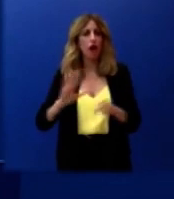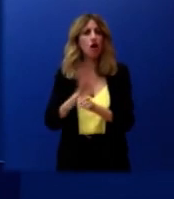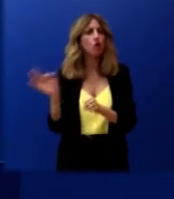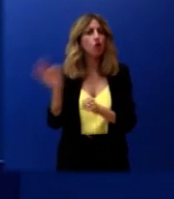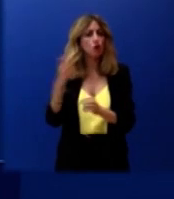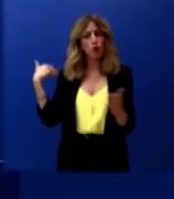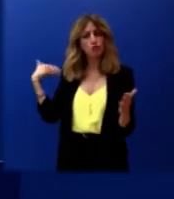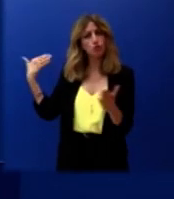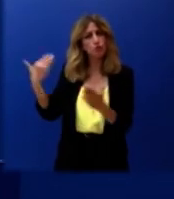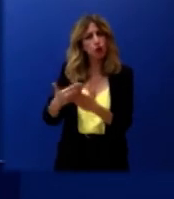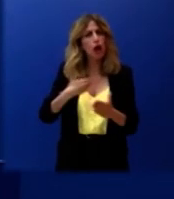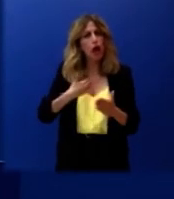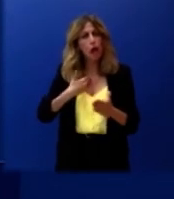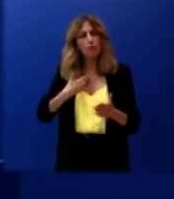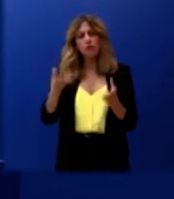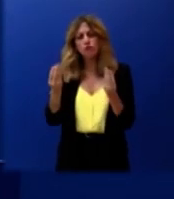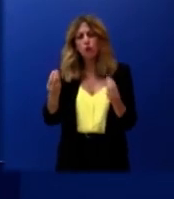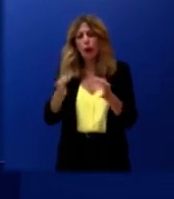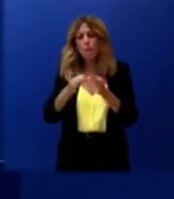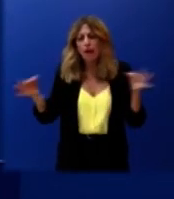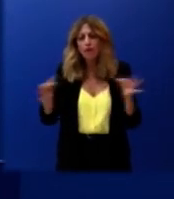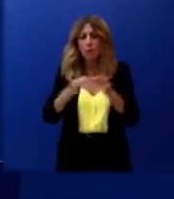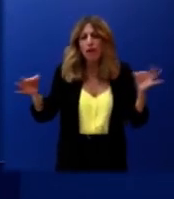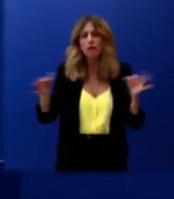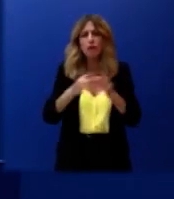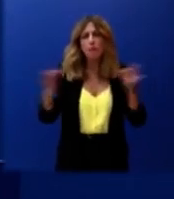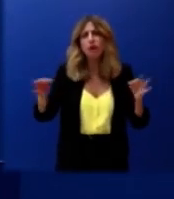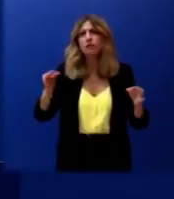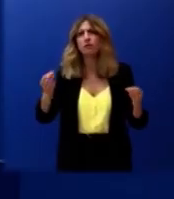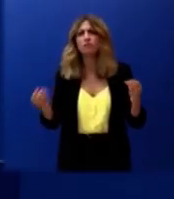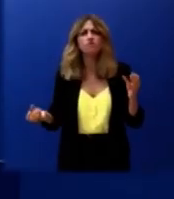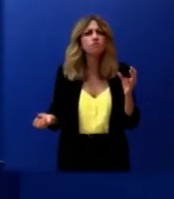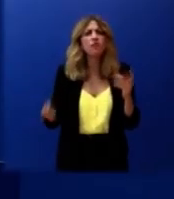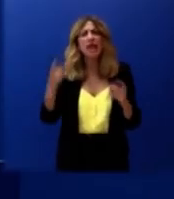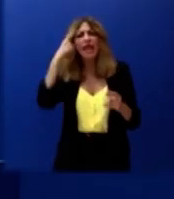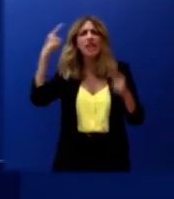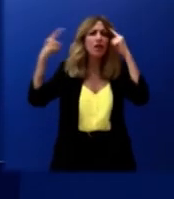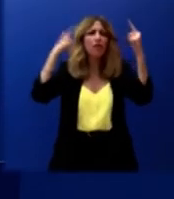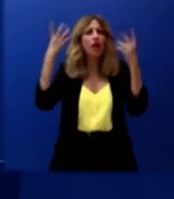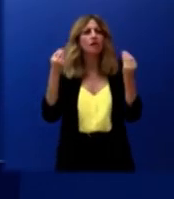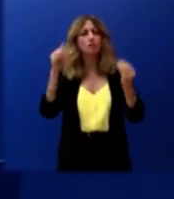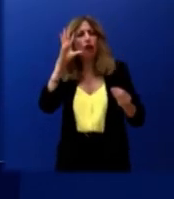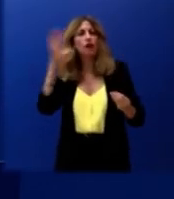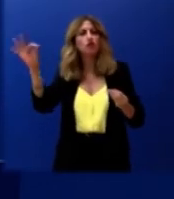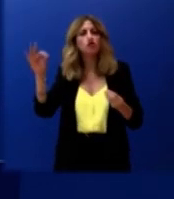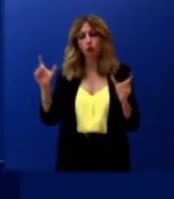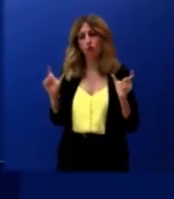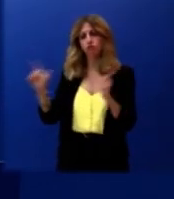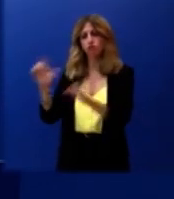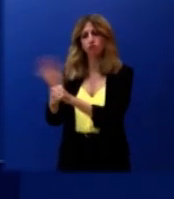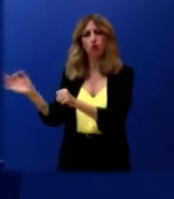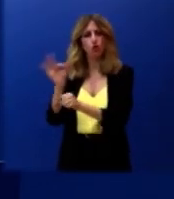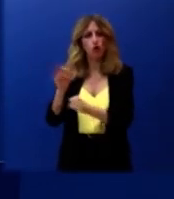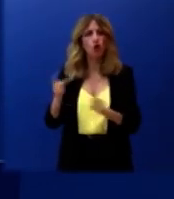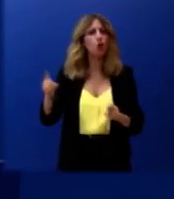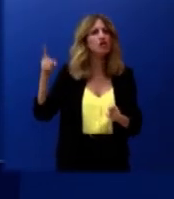διασφαλίσουμε όλα τα διαθέσιμα εργαλεία για να κάνουμε τα ταξίδια όσο πιο ασφαλή γίνεται. Ήδη από την περασμένη Τρίτη, η Ελλάδα